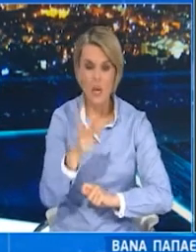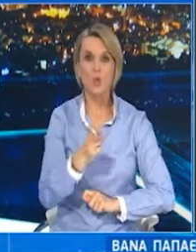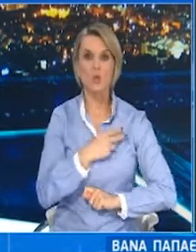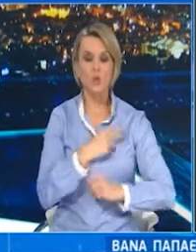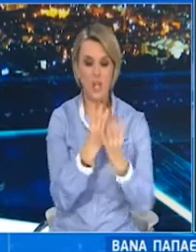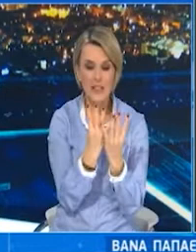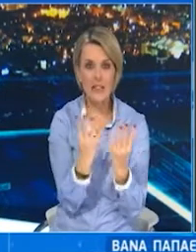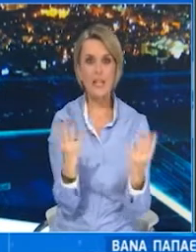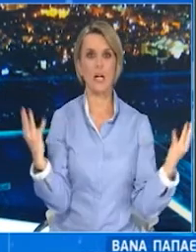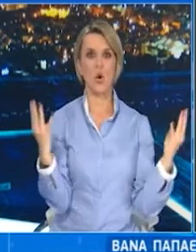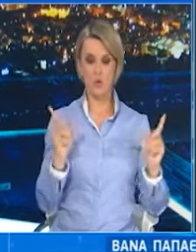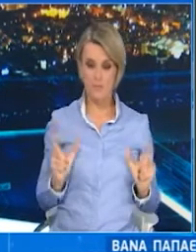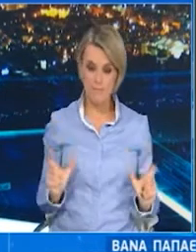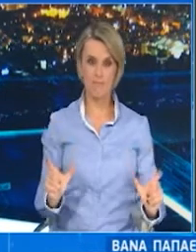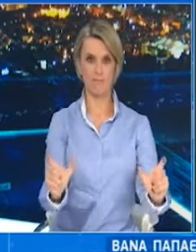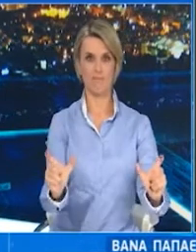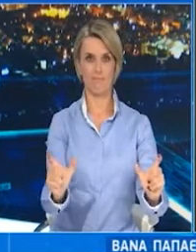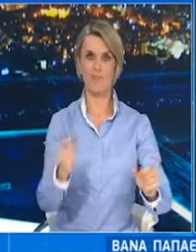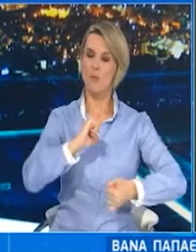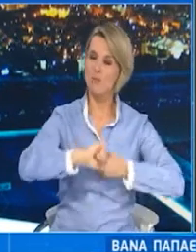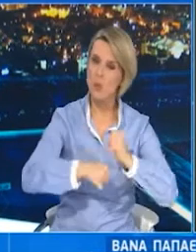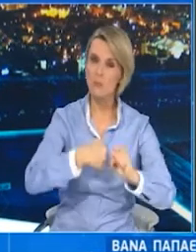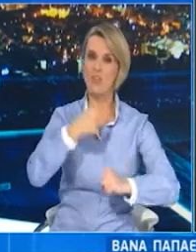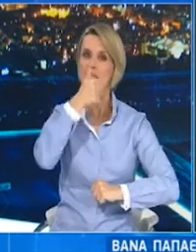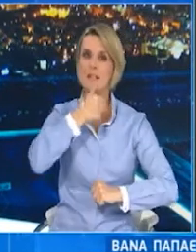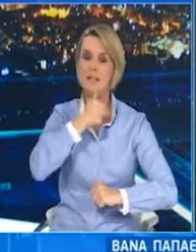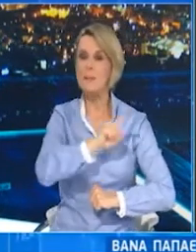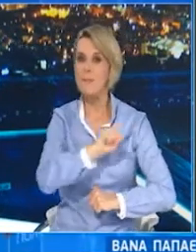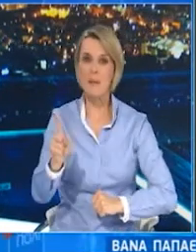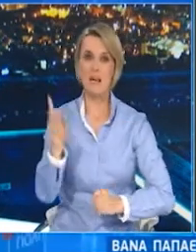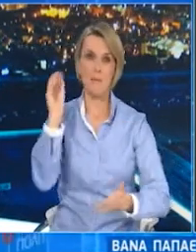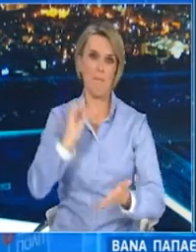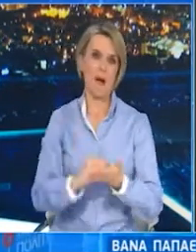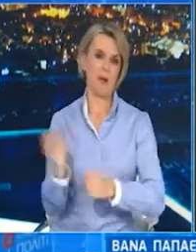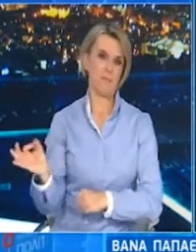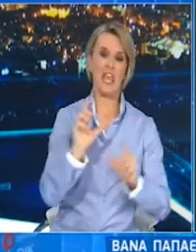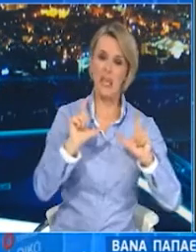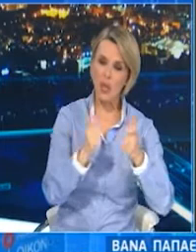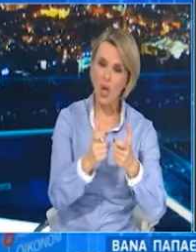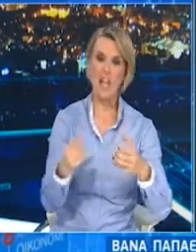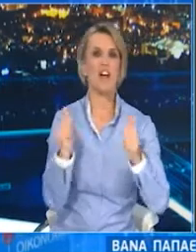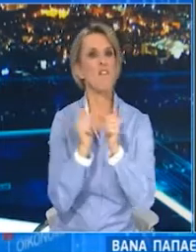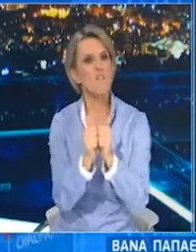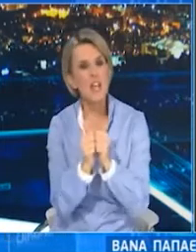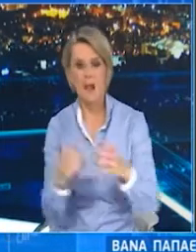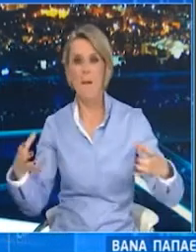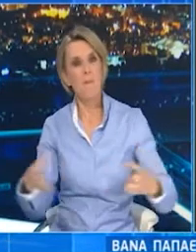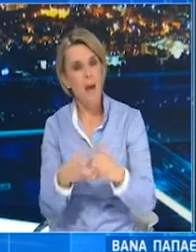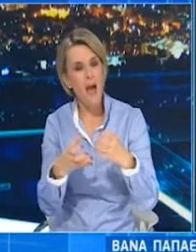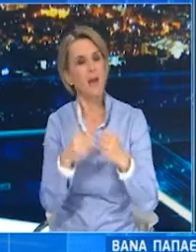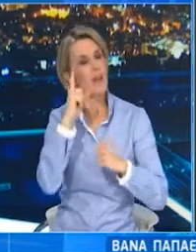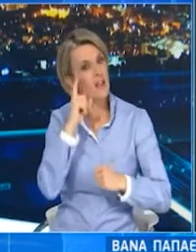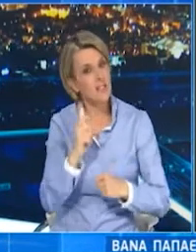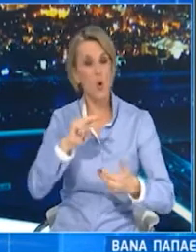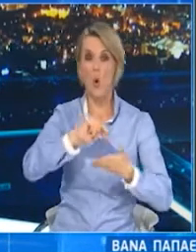ανάγκη μας για λίγες ώρες διασκέδασης να θέσει σε κίνδυνο την υγεία τόσο τη δική μας όσο και των αγαπημένων μας. Υπενθυμίζουμε ότι